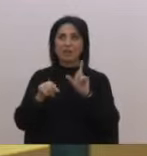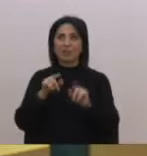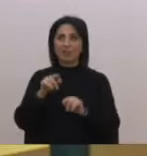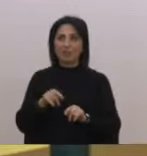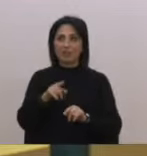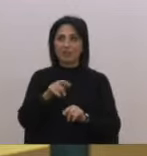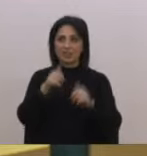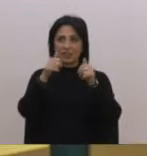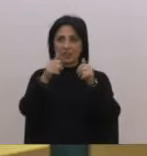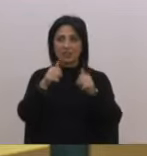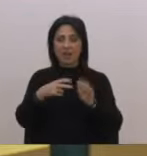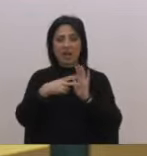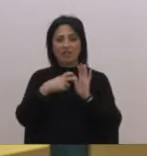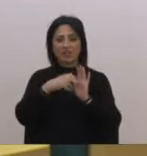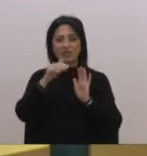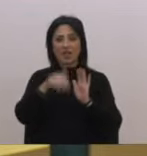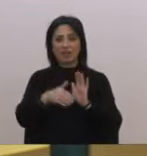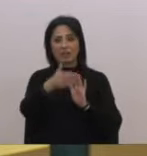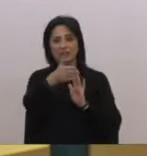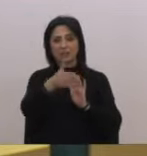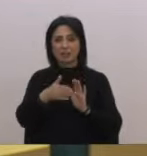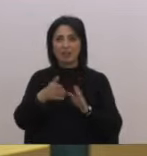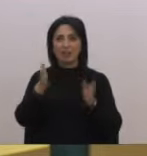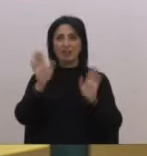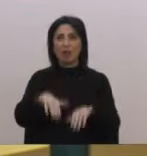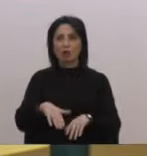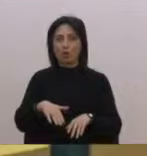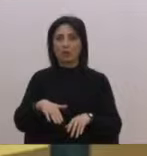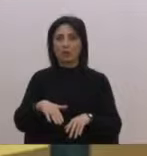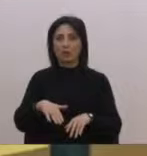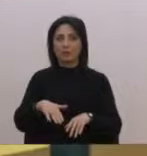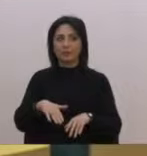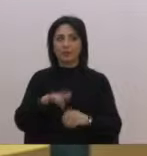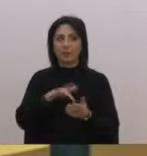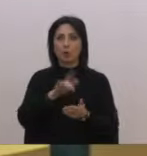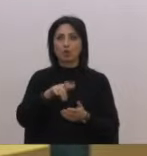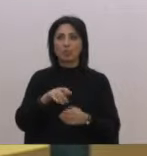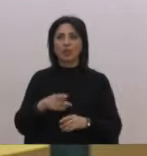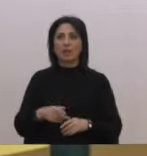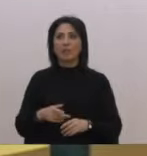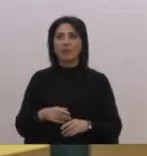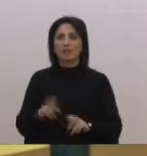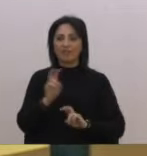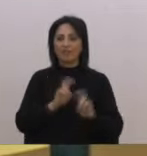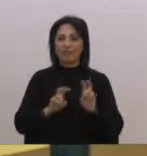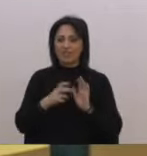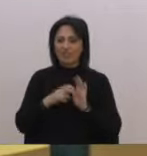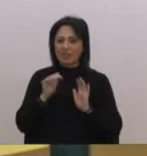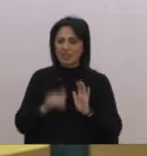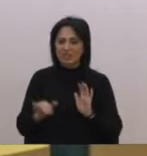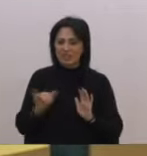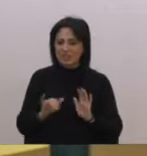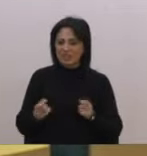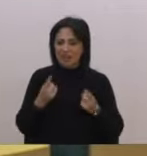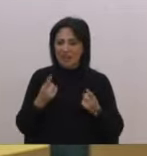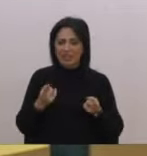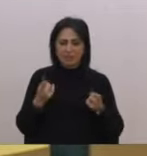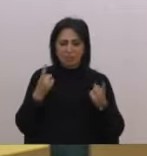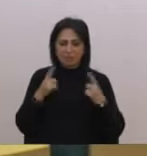gama cruliarse, Croația tasma, datoa, musahleoba, mesege, veze, vezi Croația tasma, saida